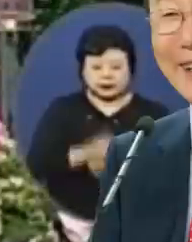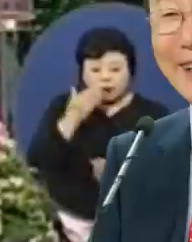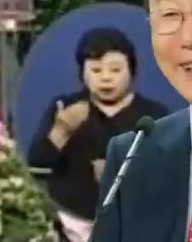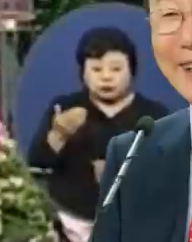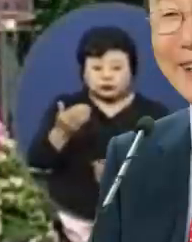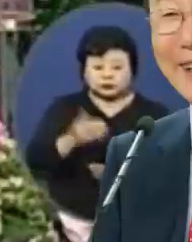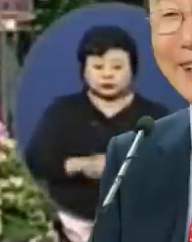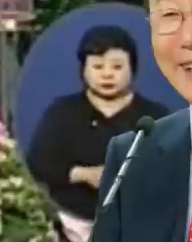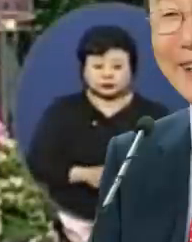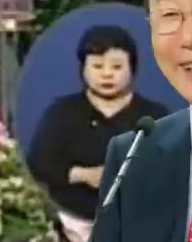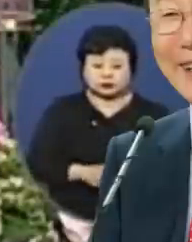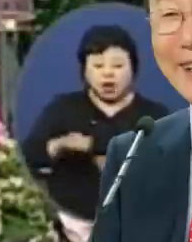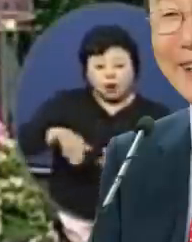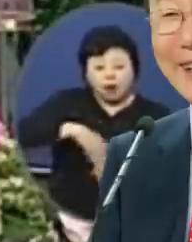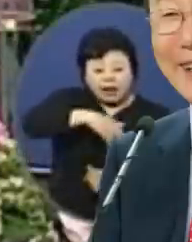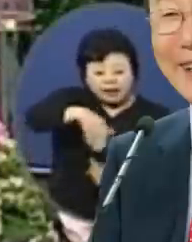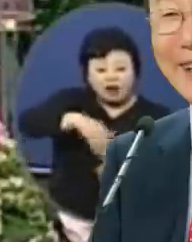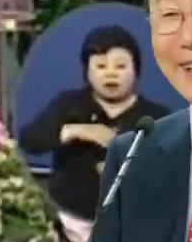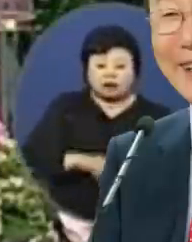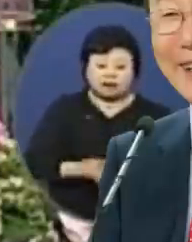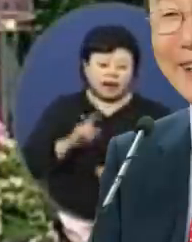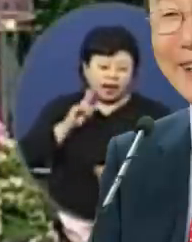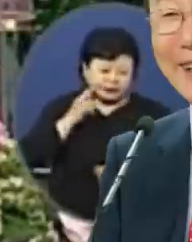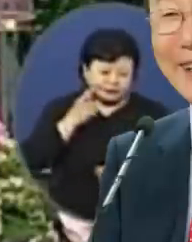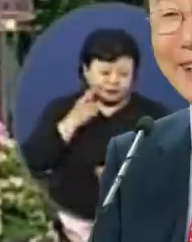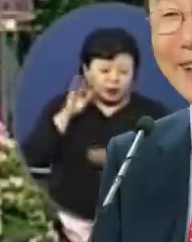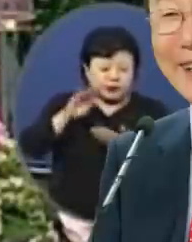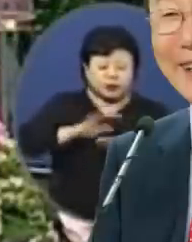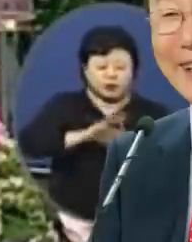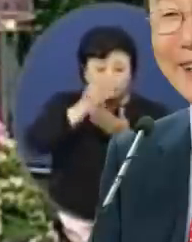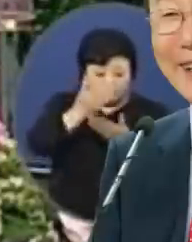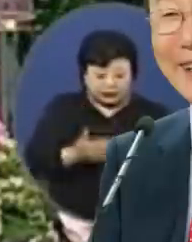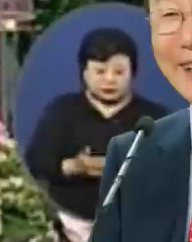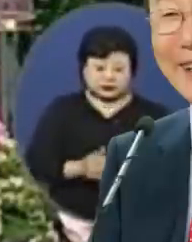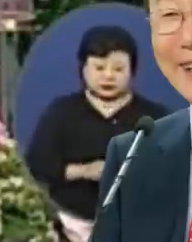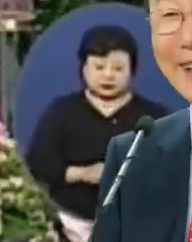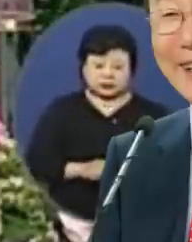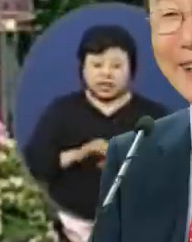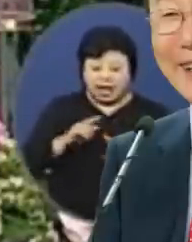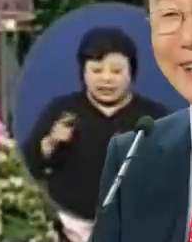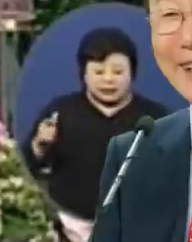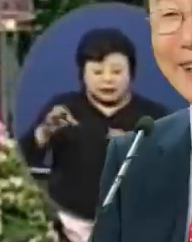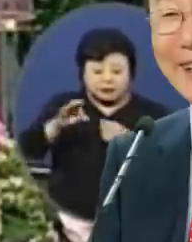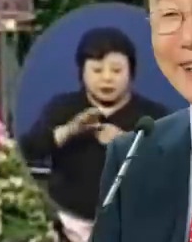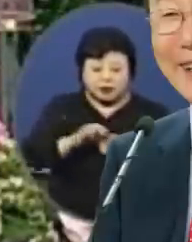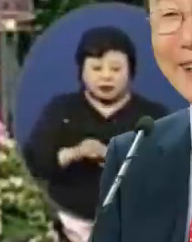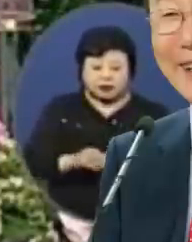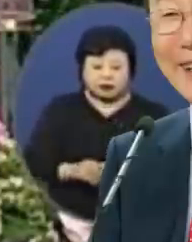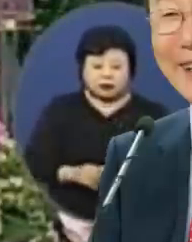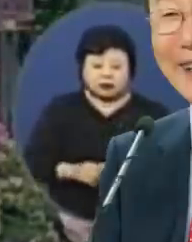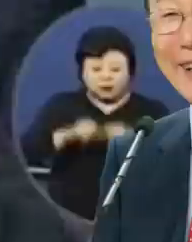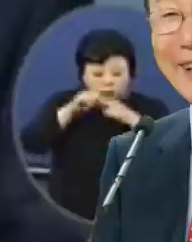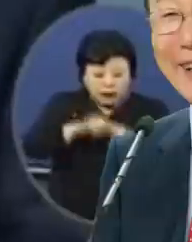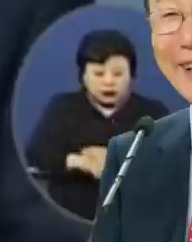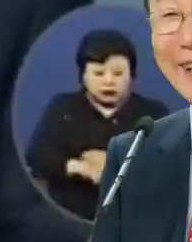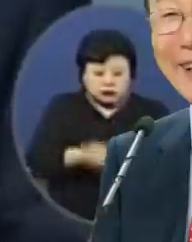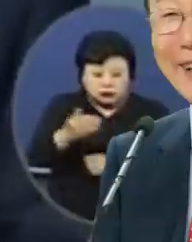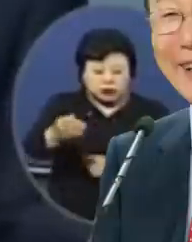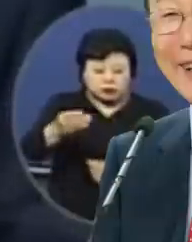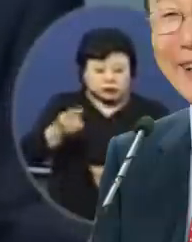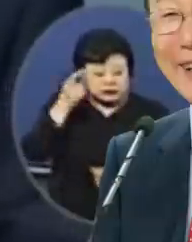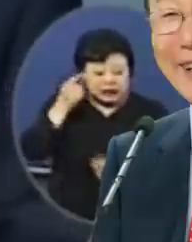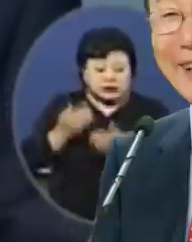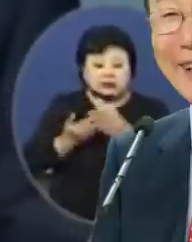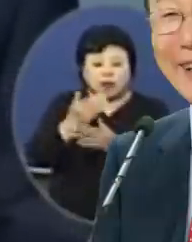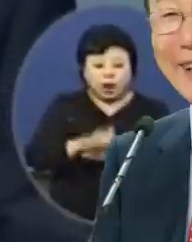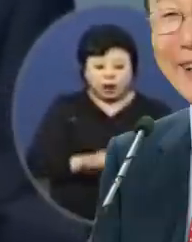여러분의 환경이 아름다운 미래로 변화되는지 그렇지 않으면 처참하게 되는지 그것이 여러분에게서 나오는